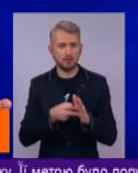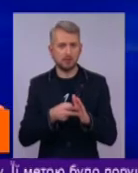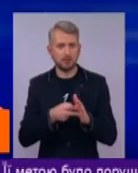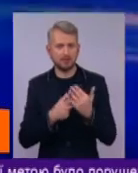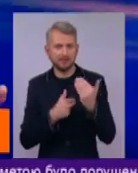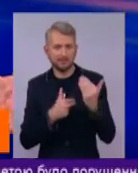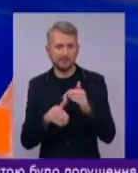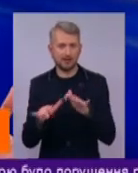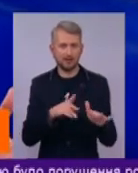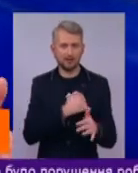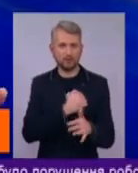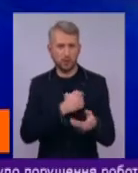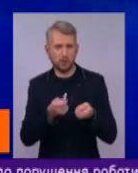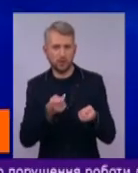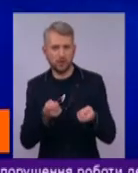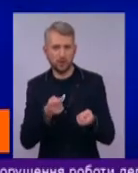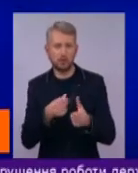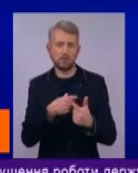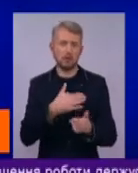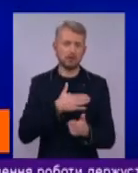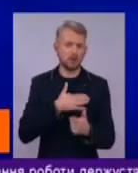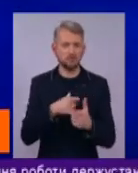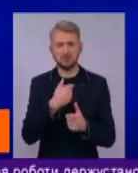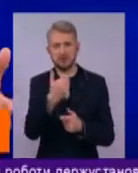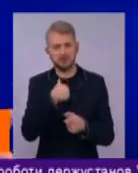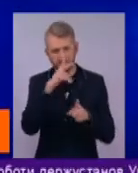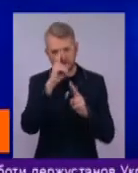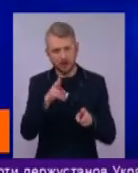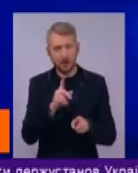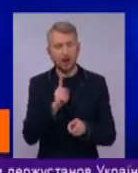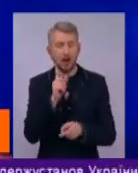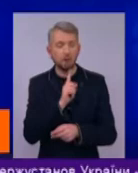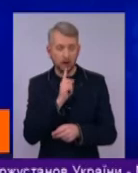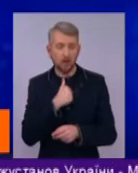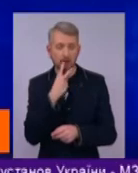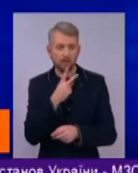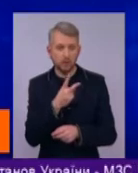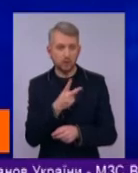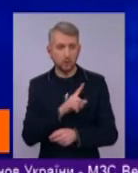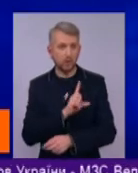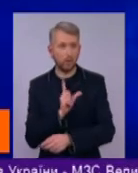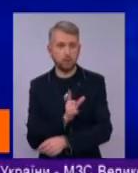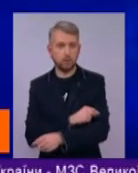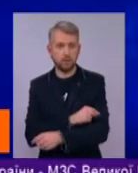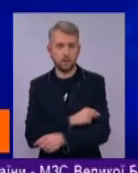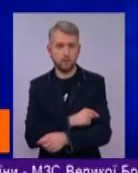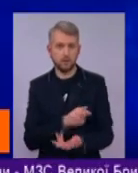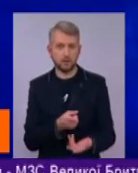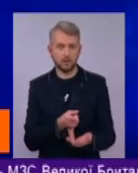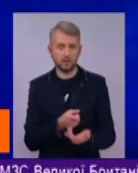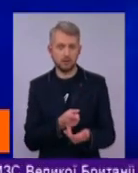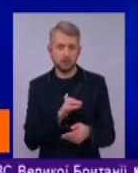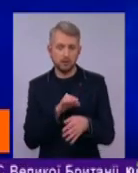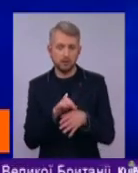оперативными и тактическими, либо нашими, либо их. А вот пока я вижу, идет изматывание